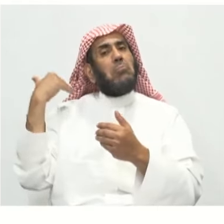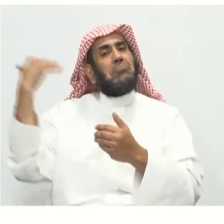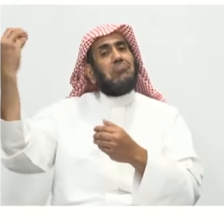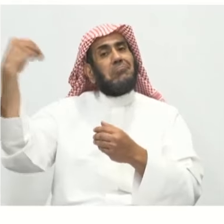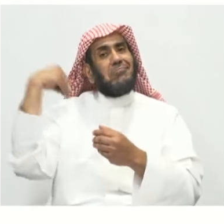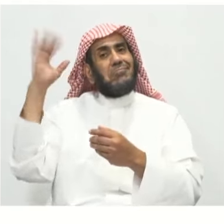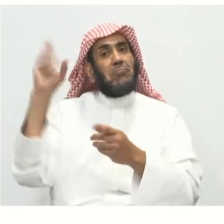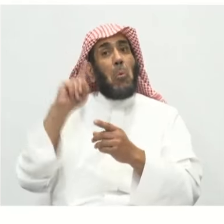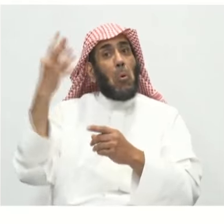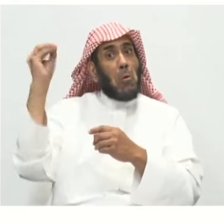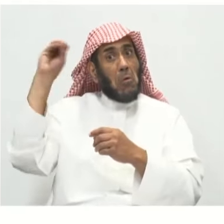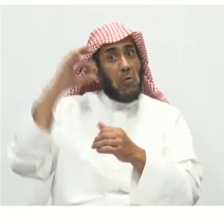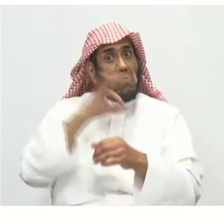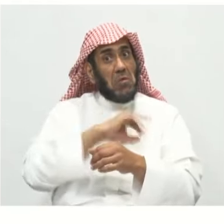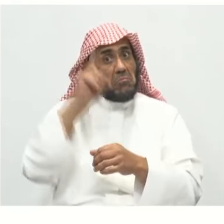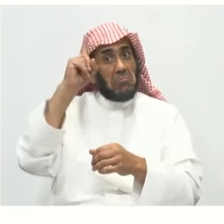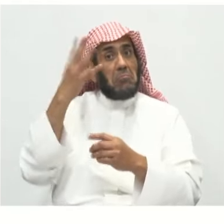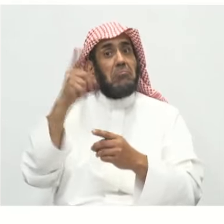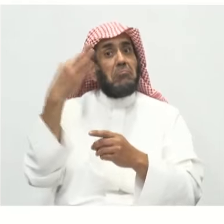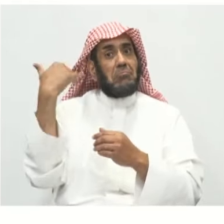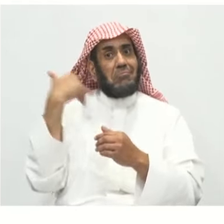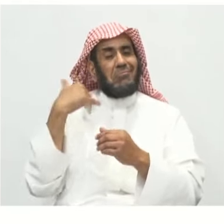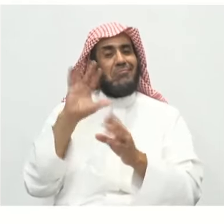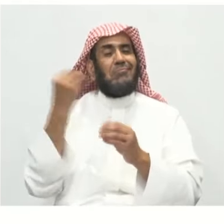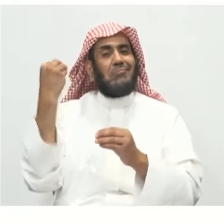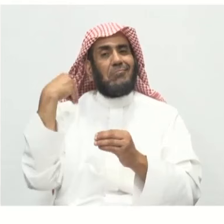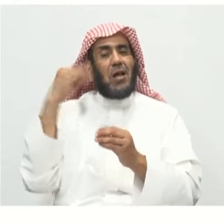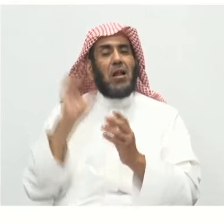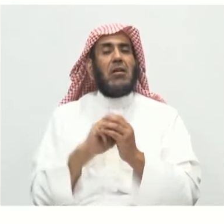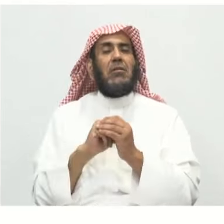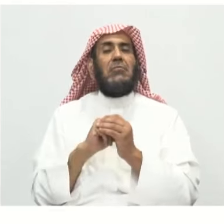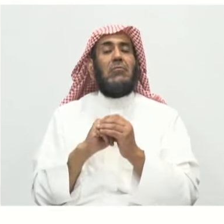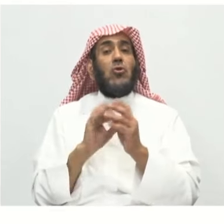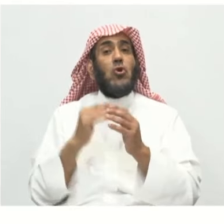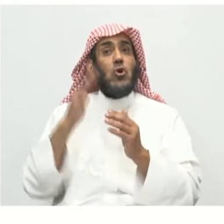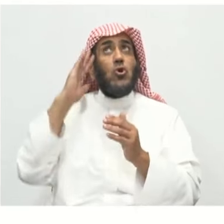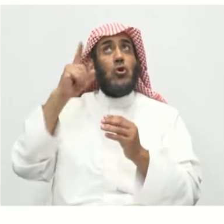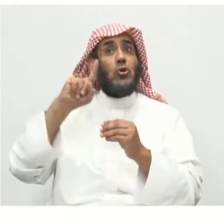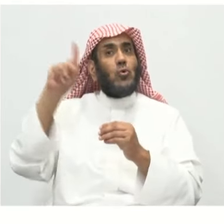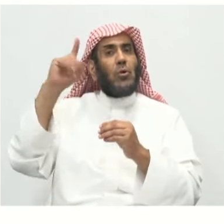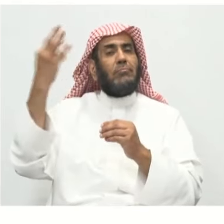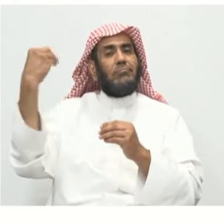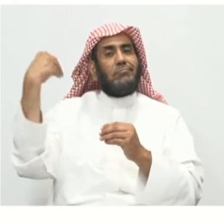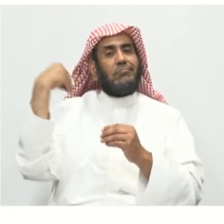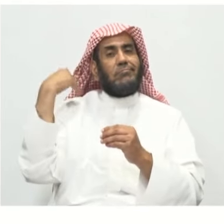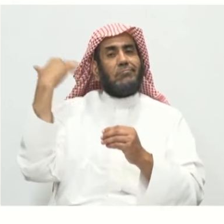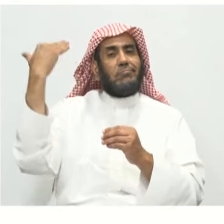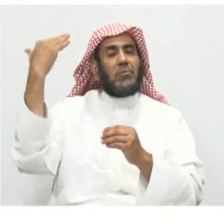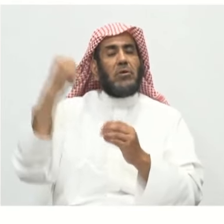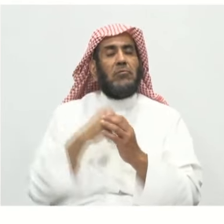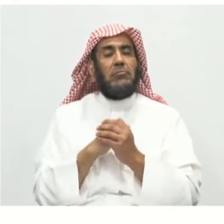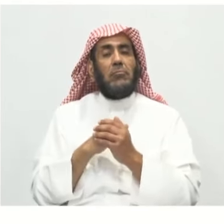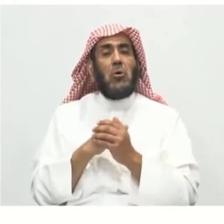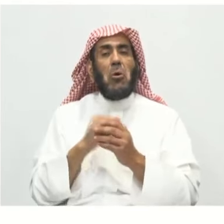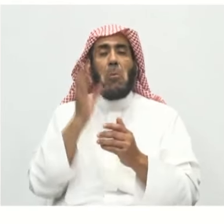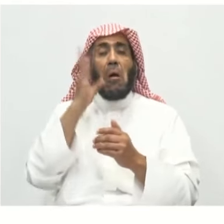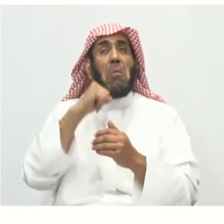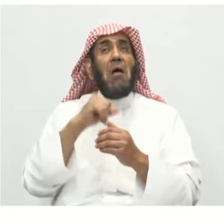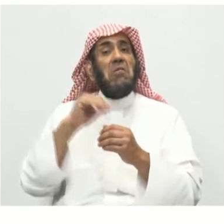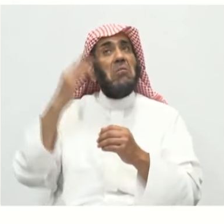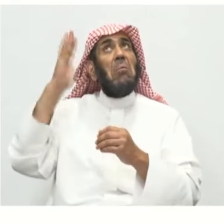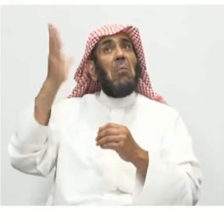و يشكر فانما يشكر لنفسه وعاد وعاد النفع عليه معنى ان الشكر لك انت ويعود عليك ومن لم يشكر